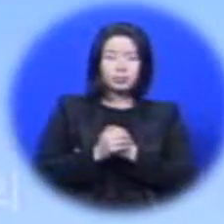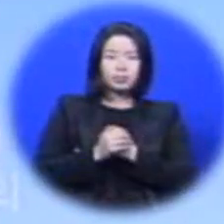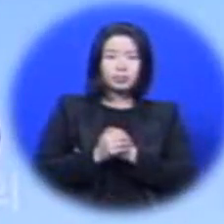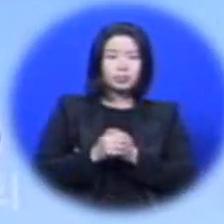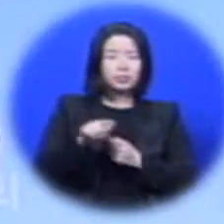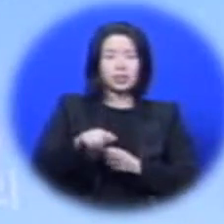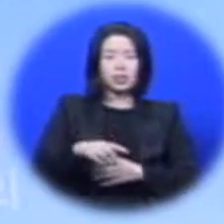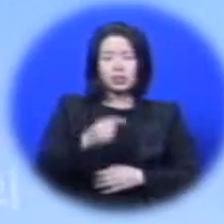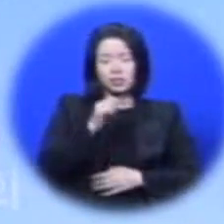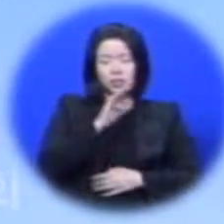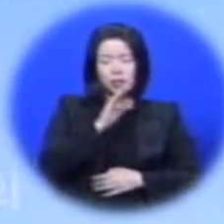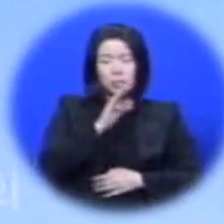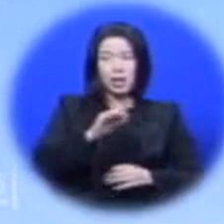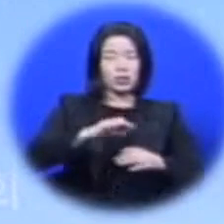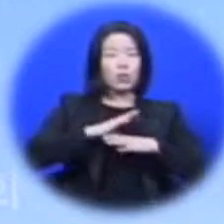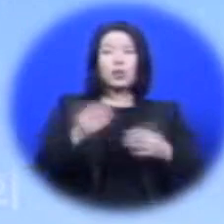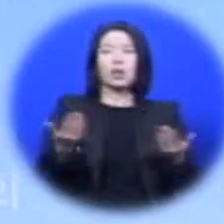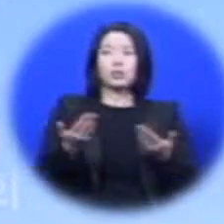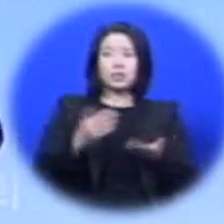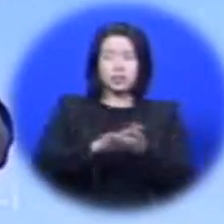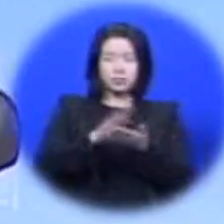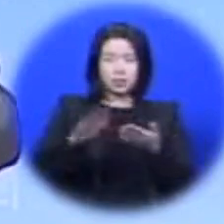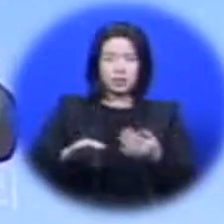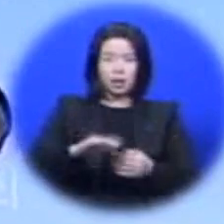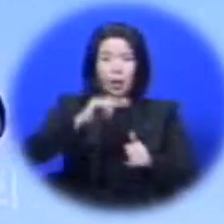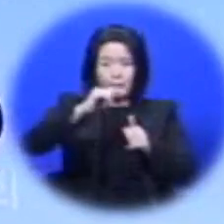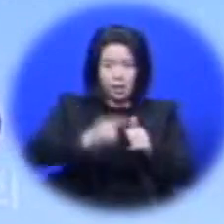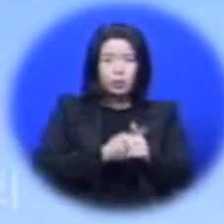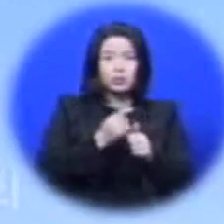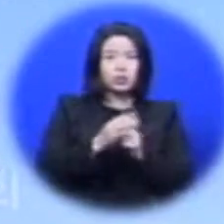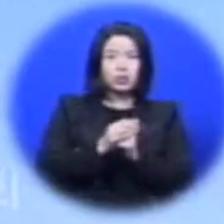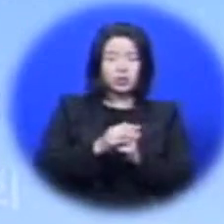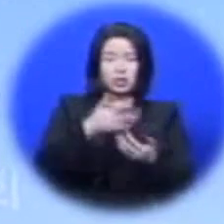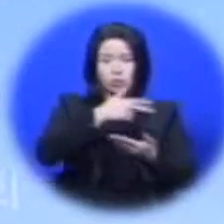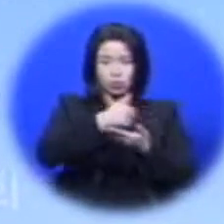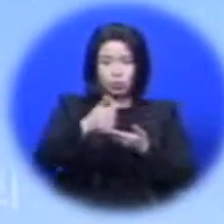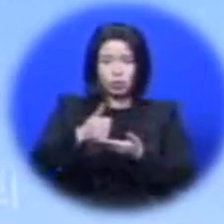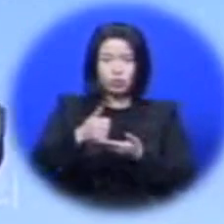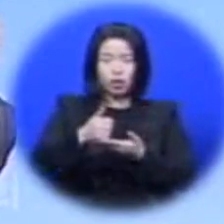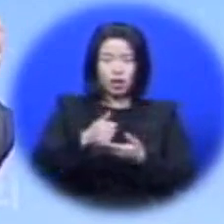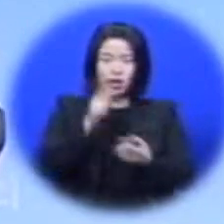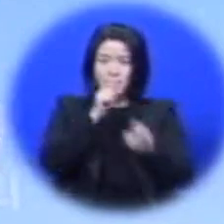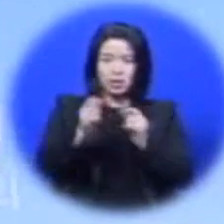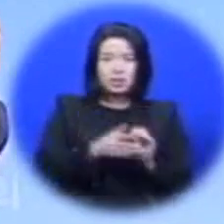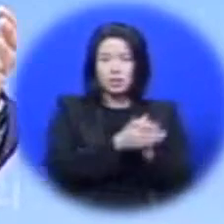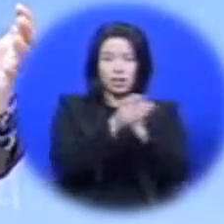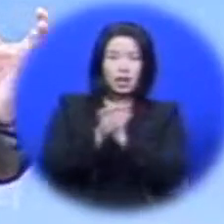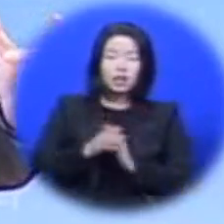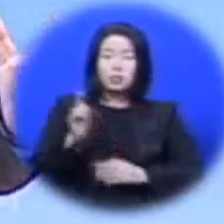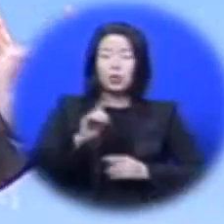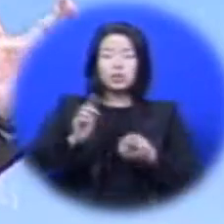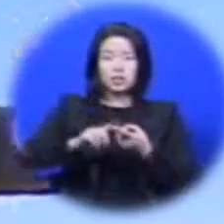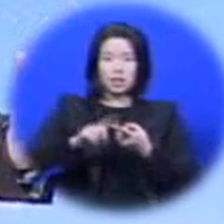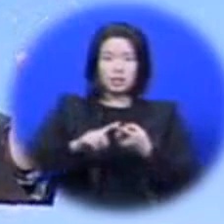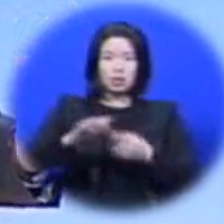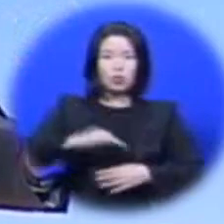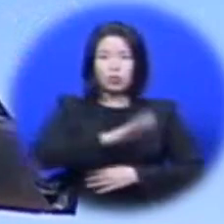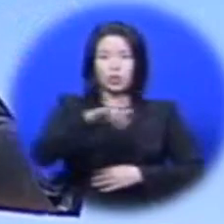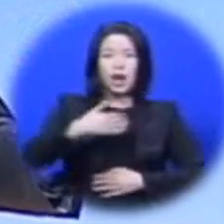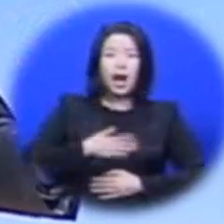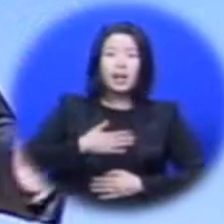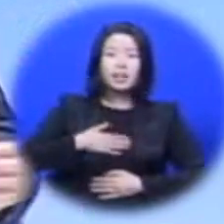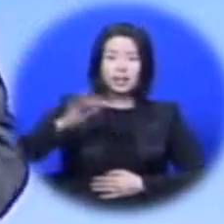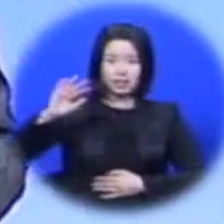이건 참 놀라운 일입니다. 비로소 주님과의 사귐이 뭐라는 것을 대해서 우리가 알게